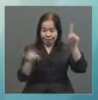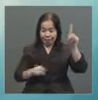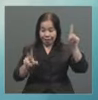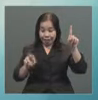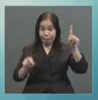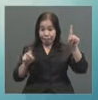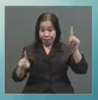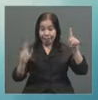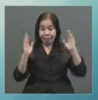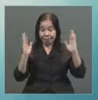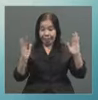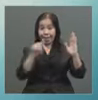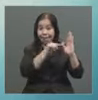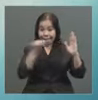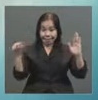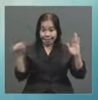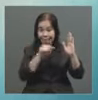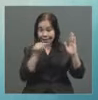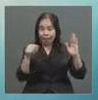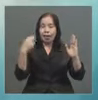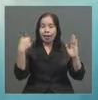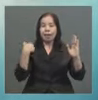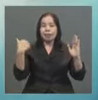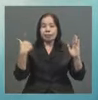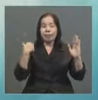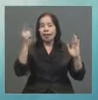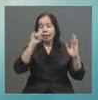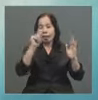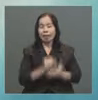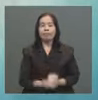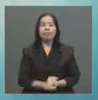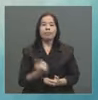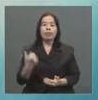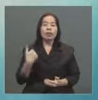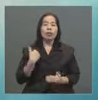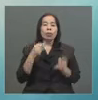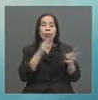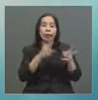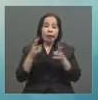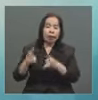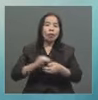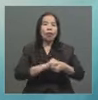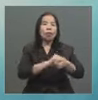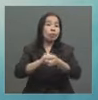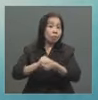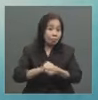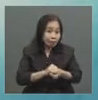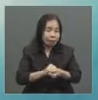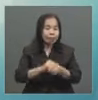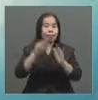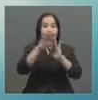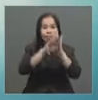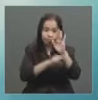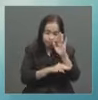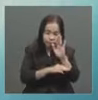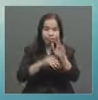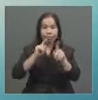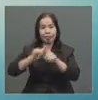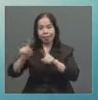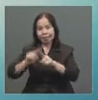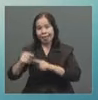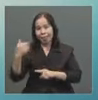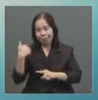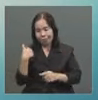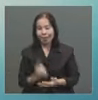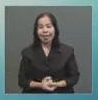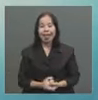ความ เปลี่ยนแปลงเกิดขึ้นมาก็คือเรามีมาตรการต่างๆลงไปนะครับอันนี้ทำไทม์